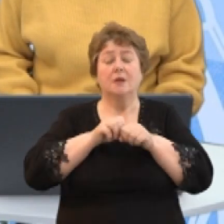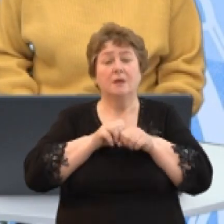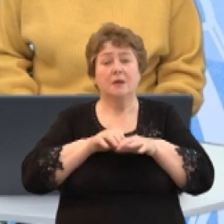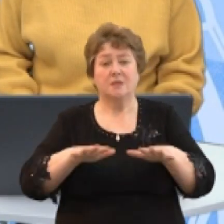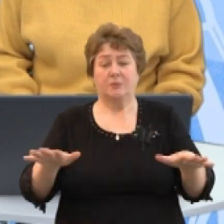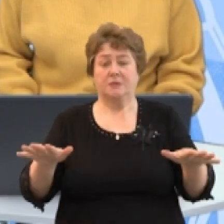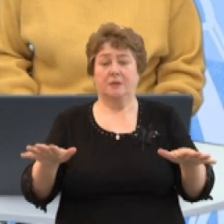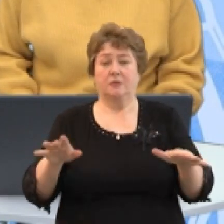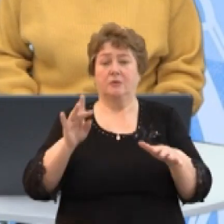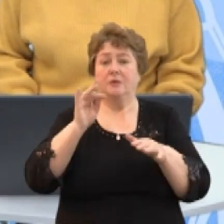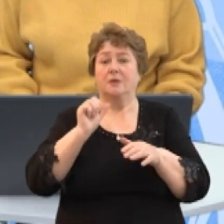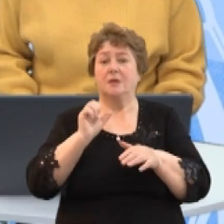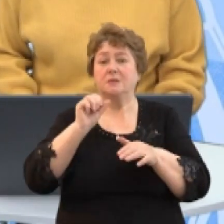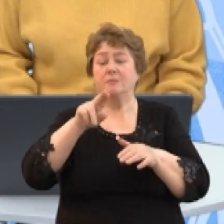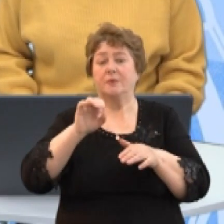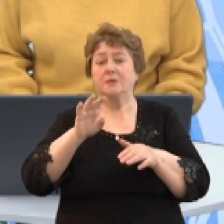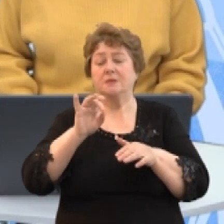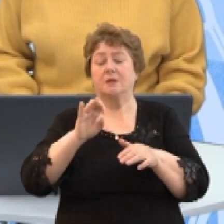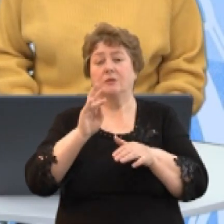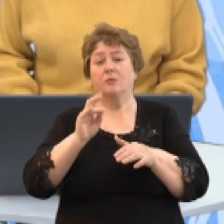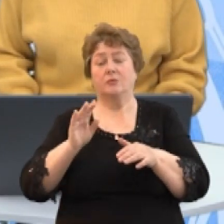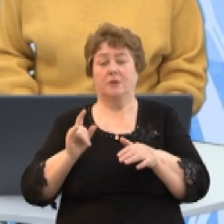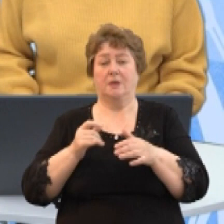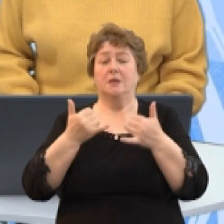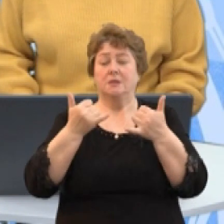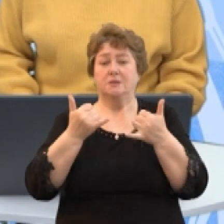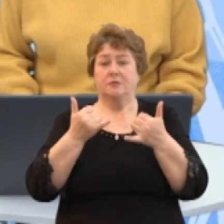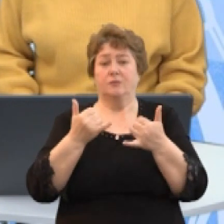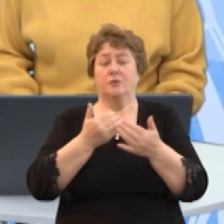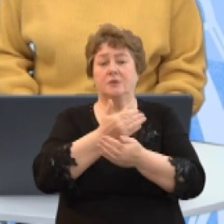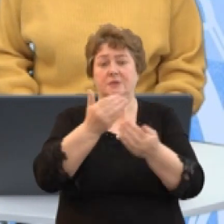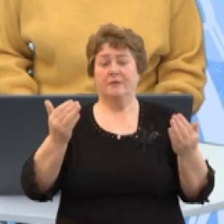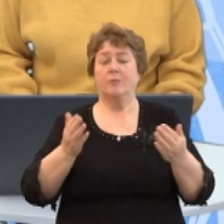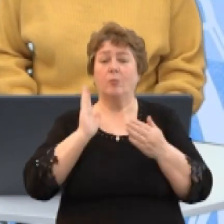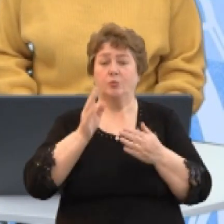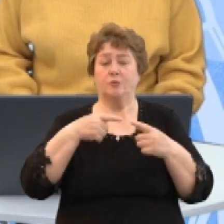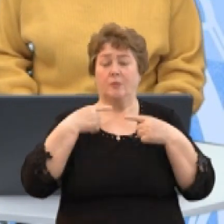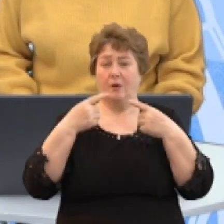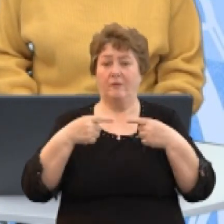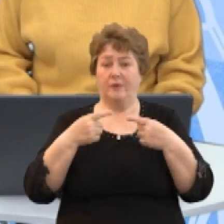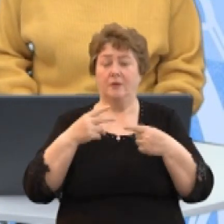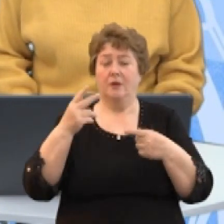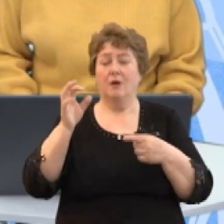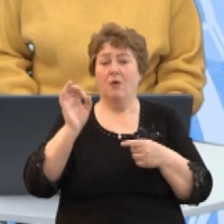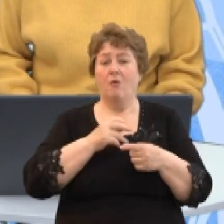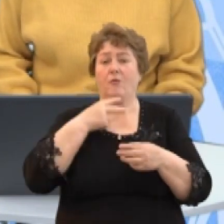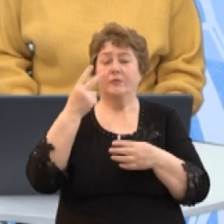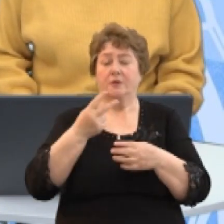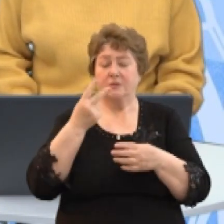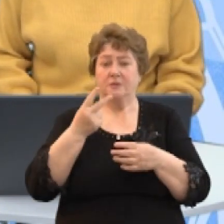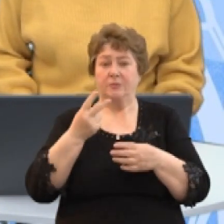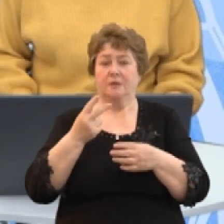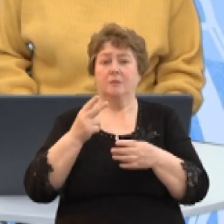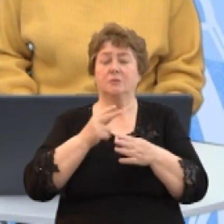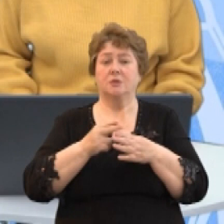распространенными сегодня мы с вами будем говорить о второстепенном члене